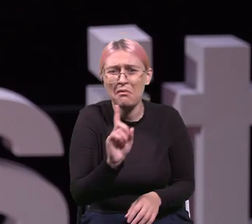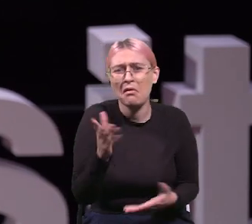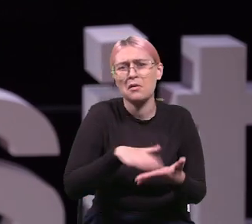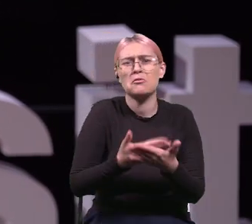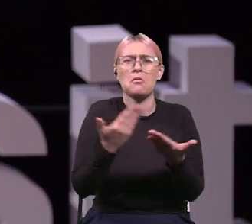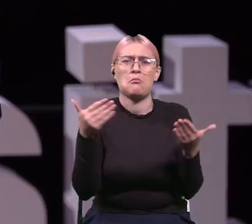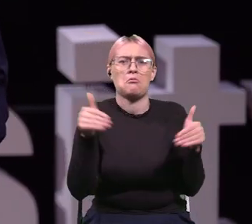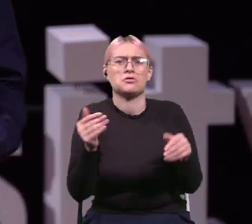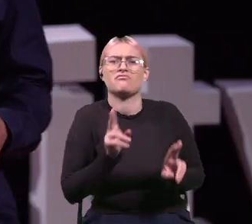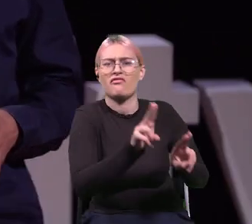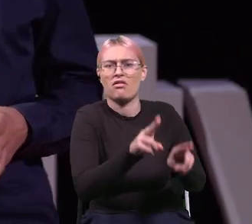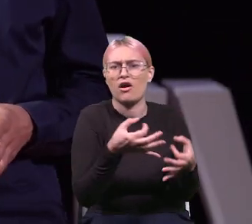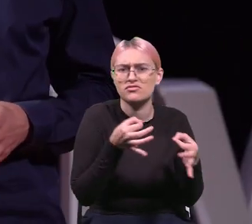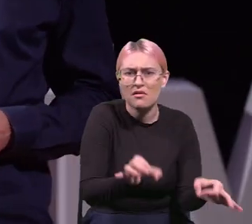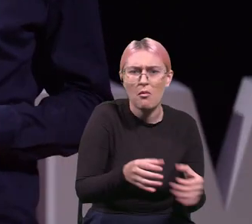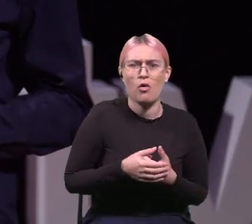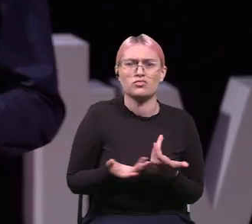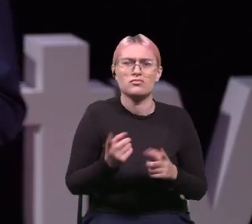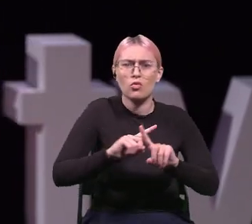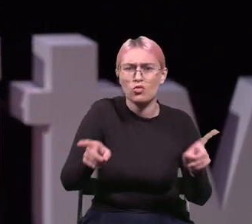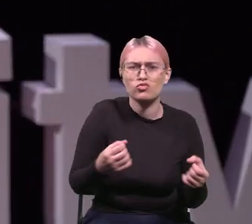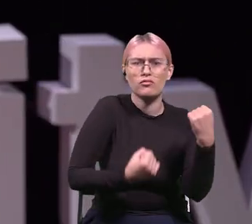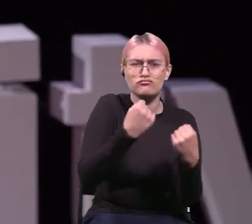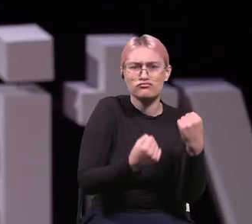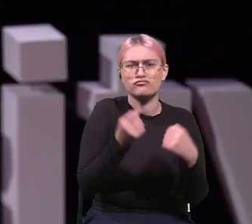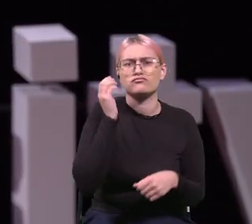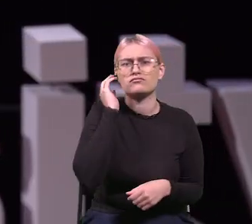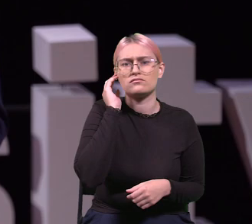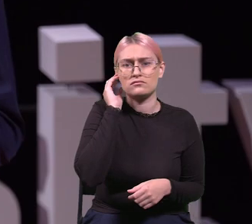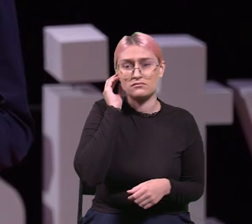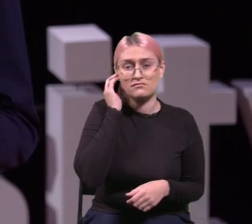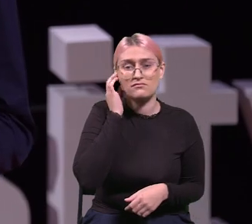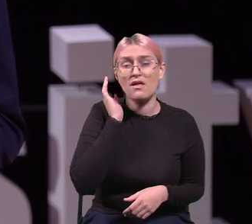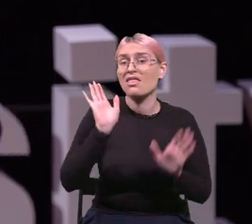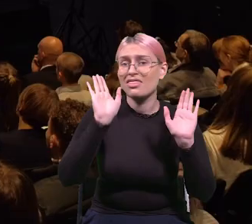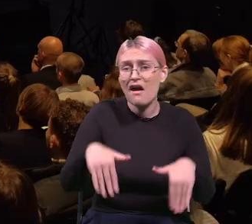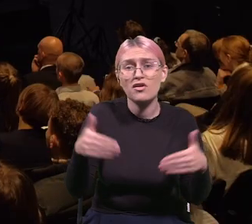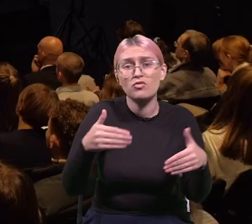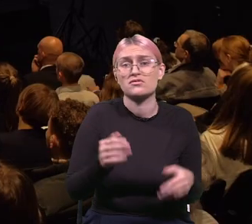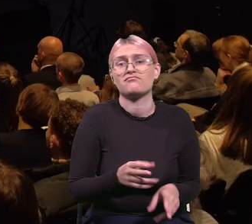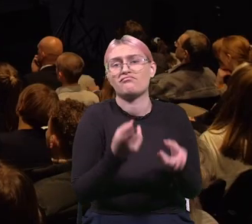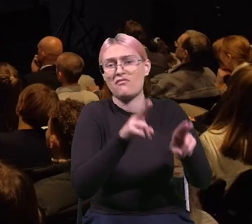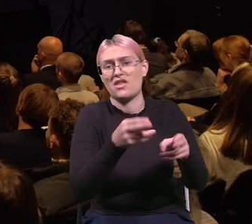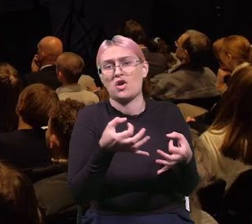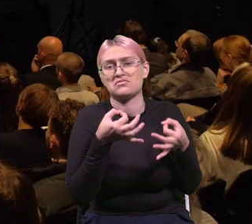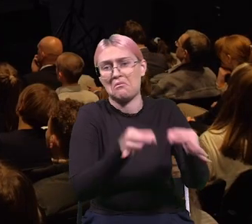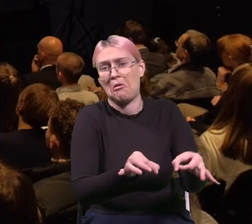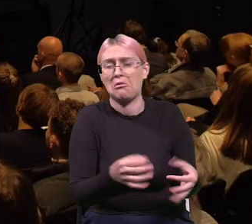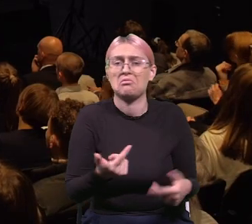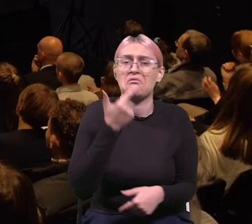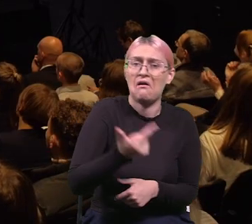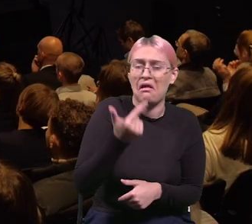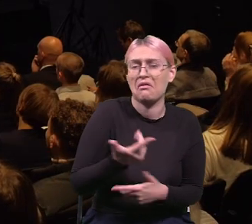lata. Wszystko zależy od tego, do czego ma to służyć. Czy z mieszkaniami może być podobnie? Jeśli weźmiemy